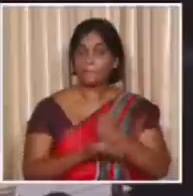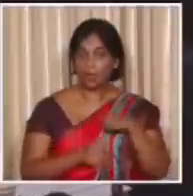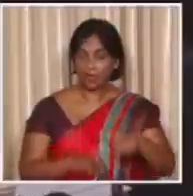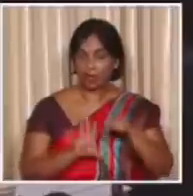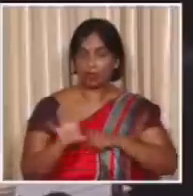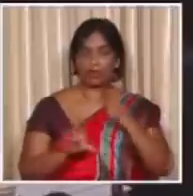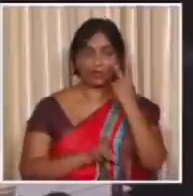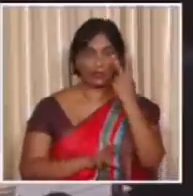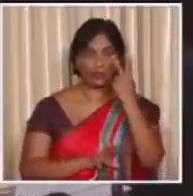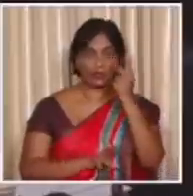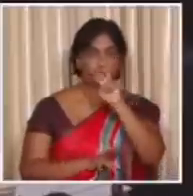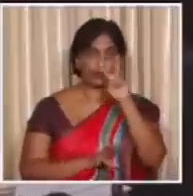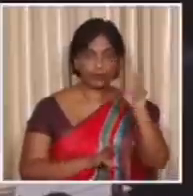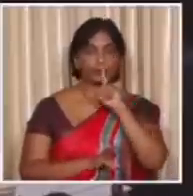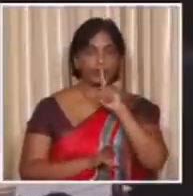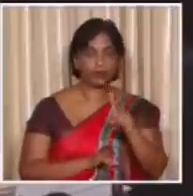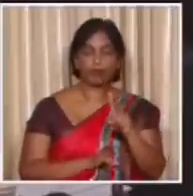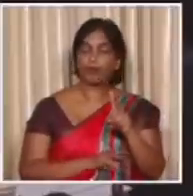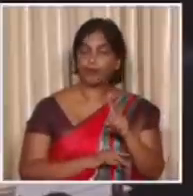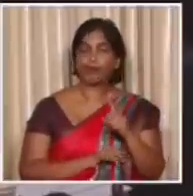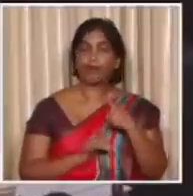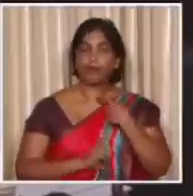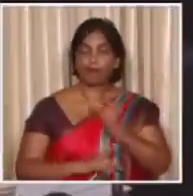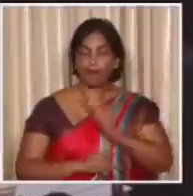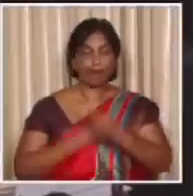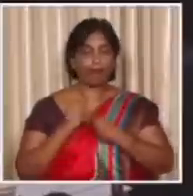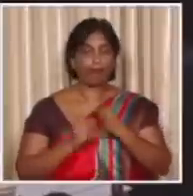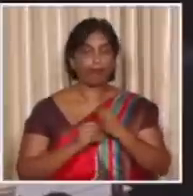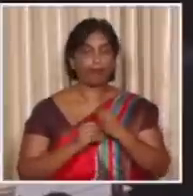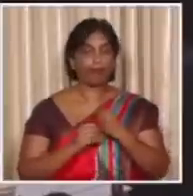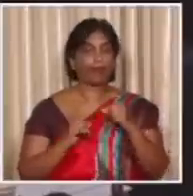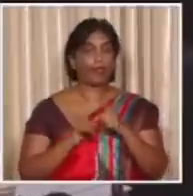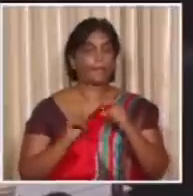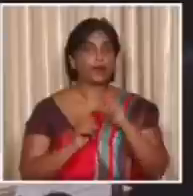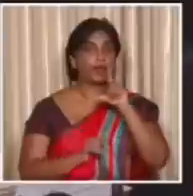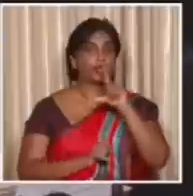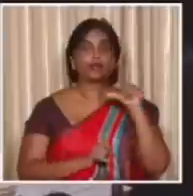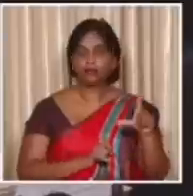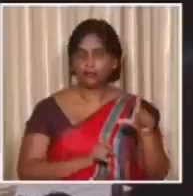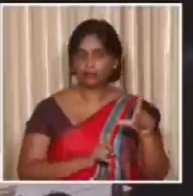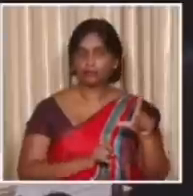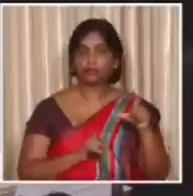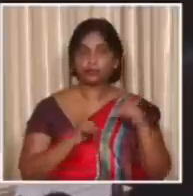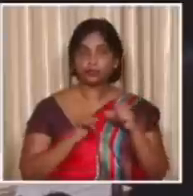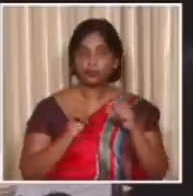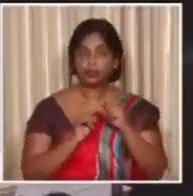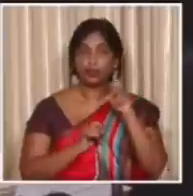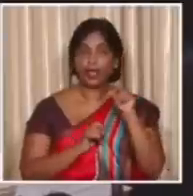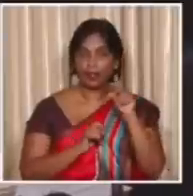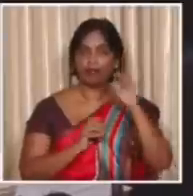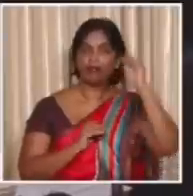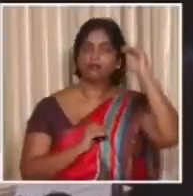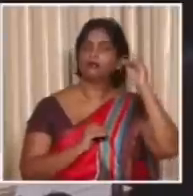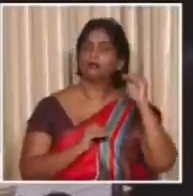අවුරුද්දේ 2022ට කියනවා අපේ දළ ජාතික නිෂ්පාදිත ඩොලර් බිලියන 77යි කියලා. දැන් ඩොලර් බිලියන 11කින්